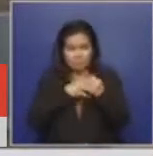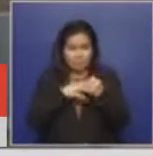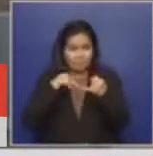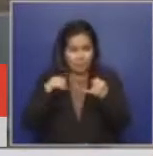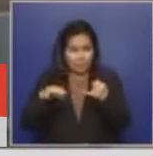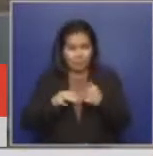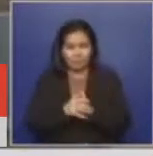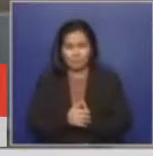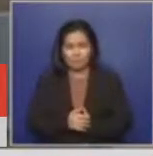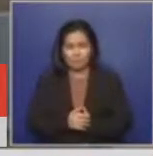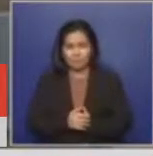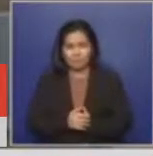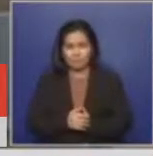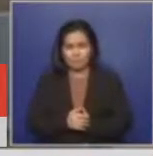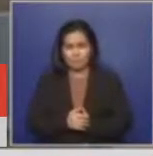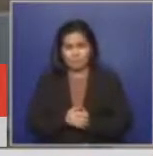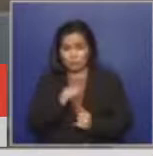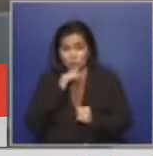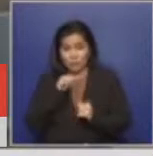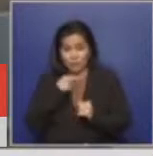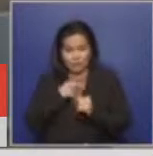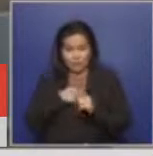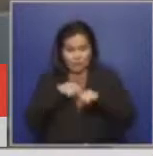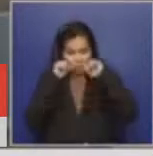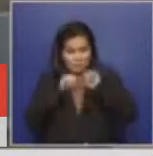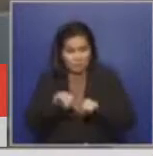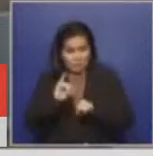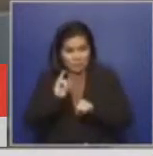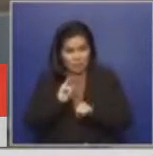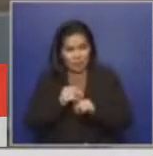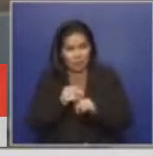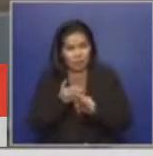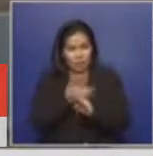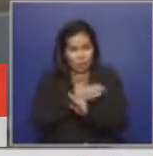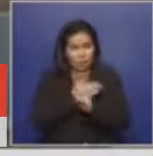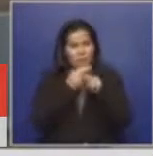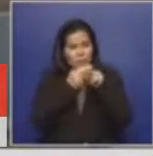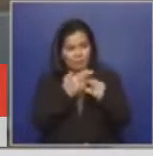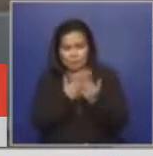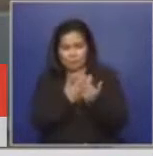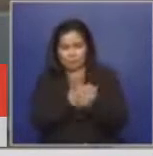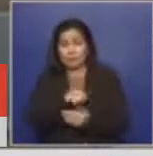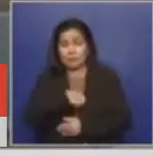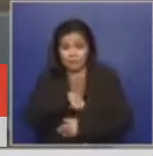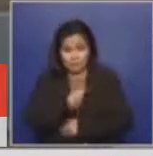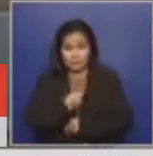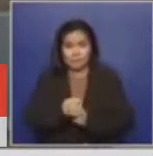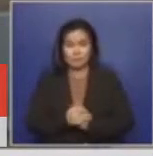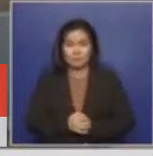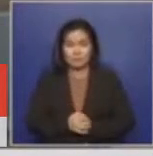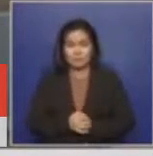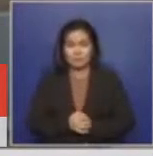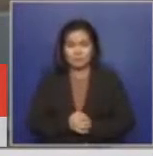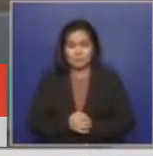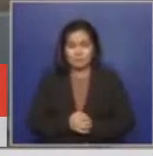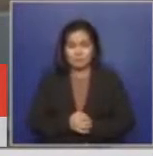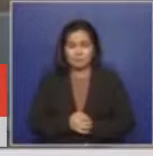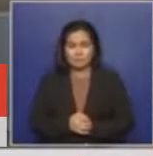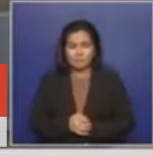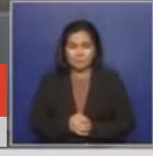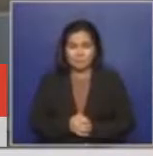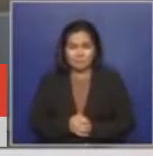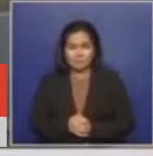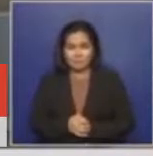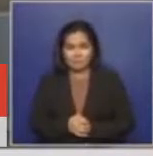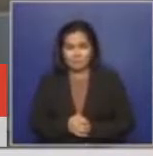เลือดก่อนต้องออกเงินเองซึ่งจริงๆแล้วเงินนะครับงบประมาณค่าใช้จ่าย